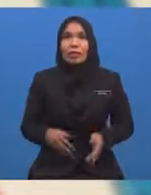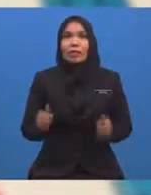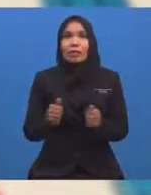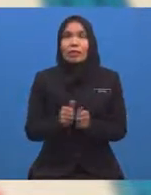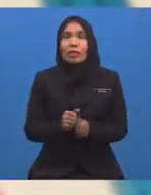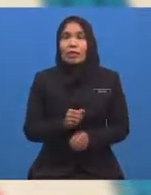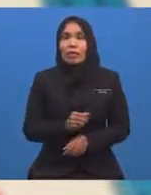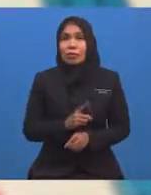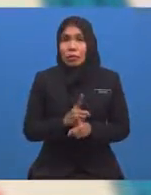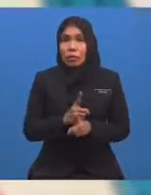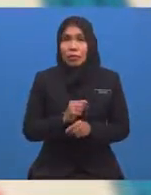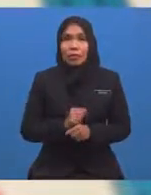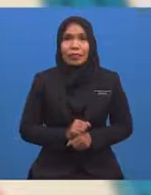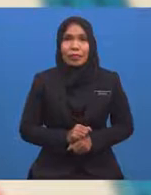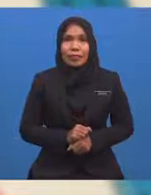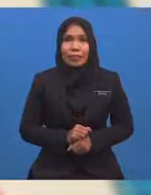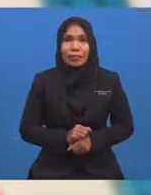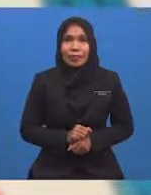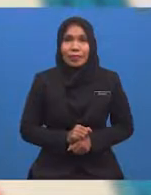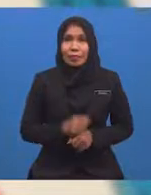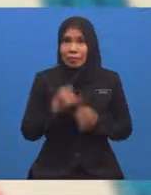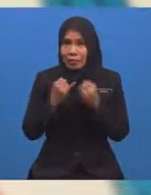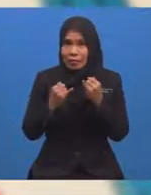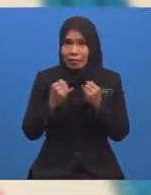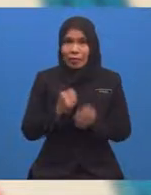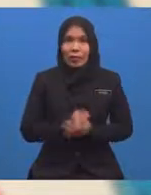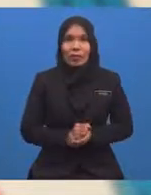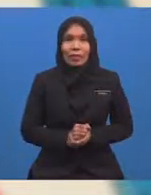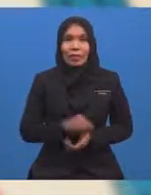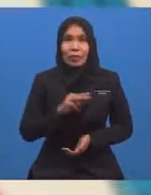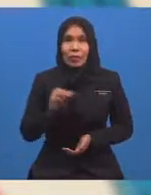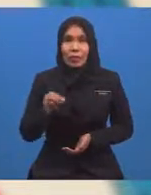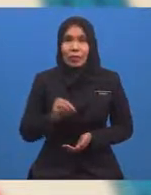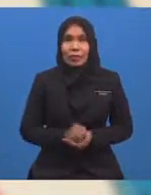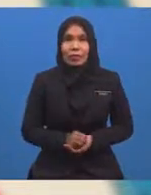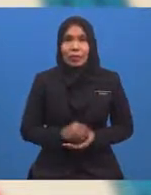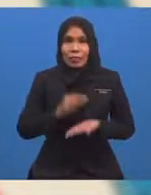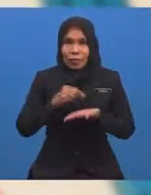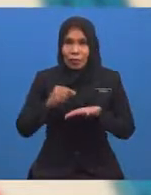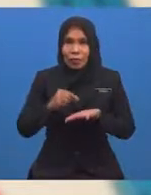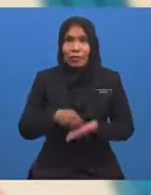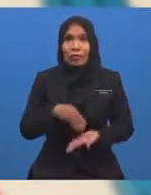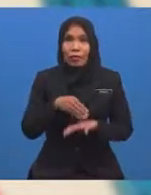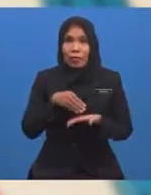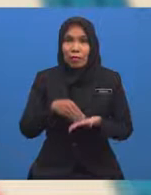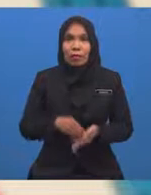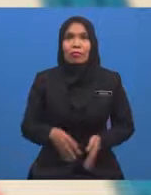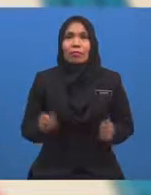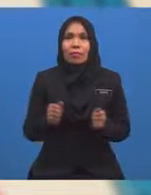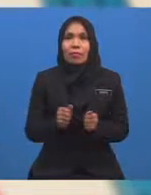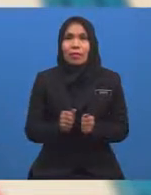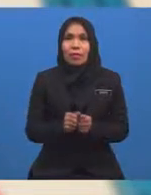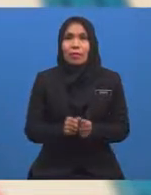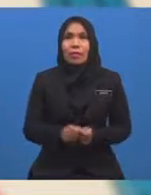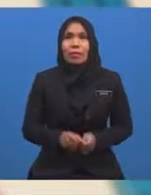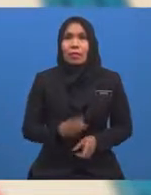betul akhirnya murid-murid menulis nisbah dengan